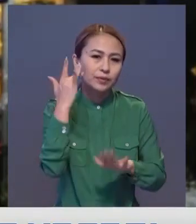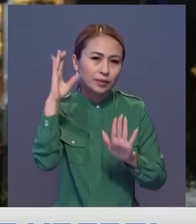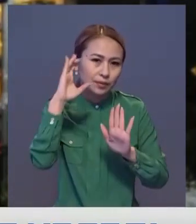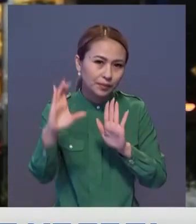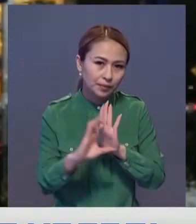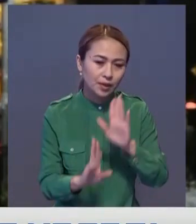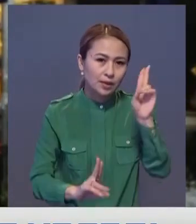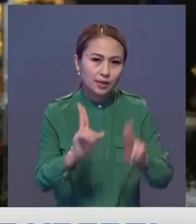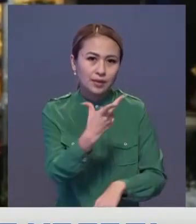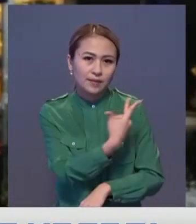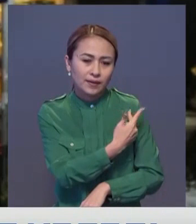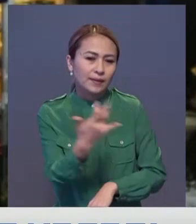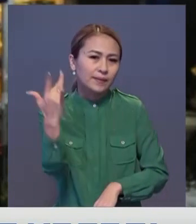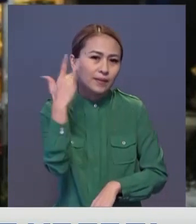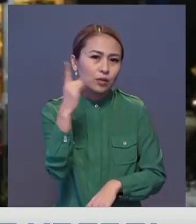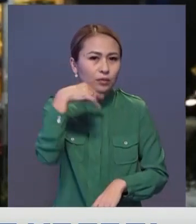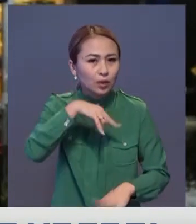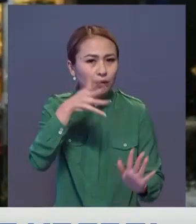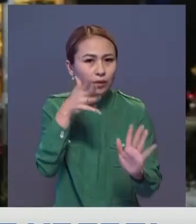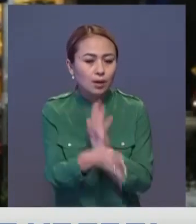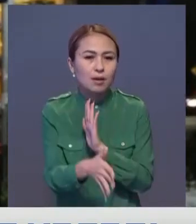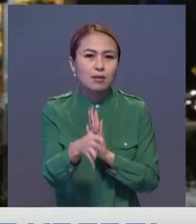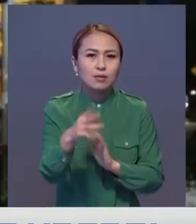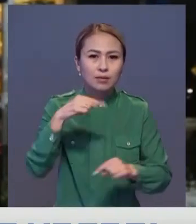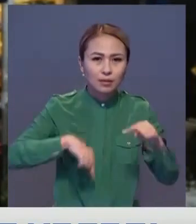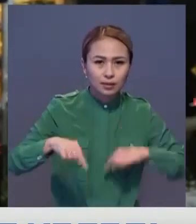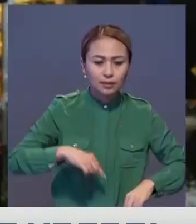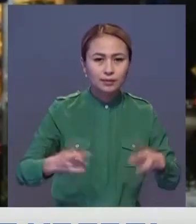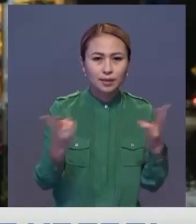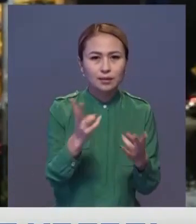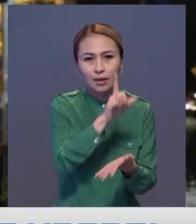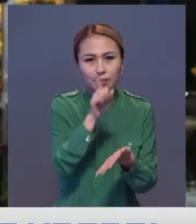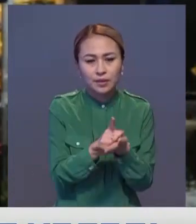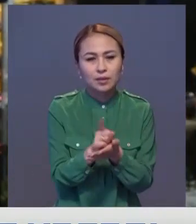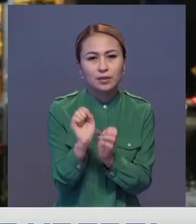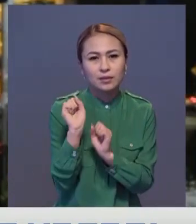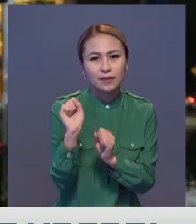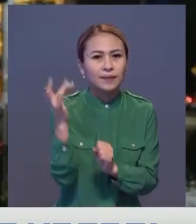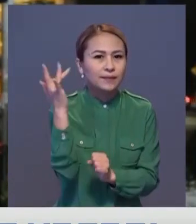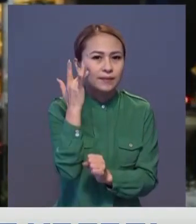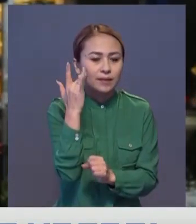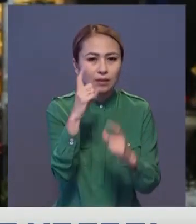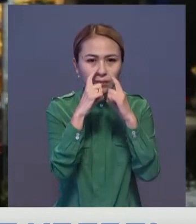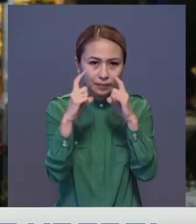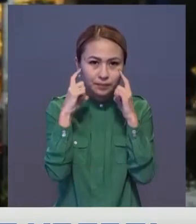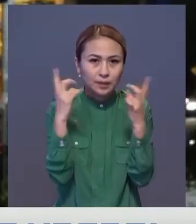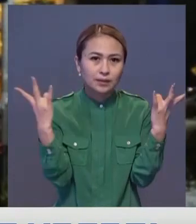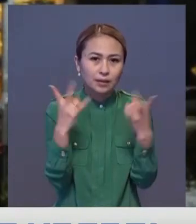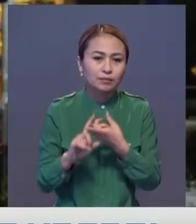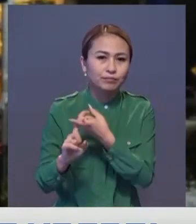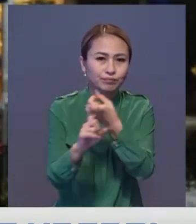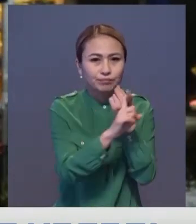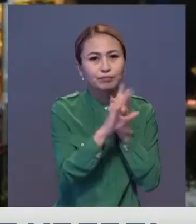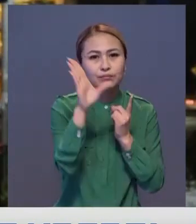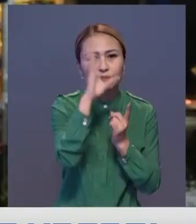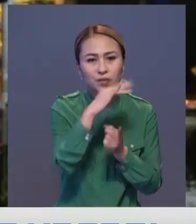Өйткені егілген вакцинаның күшіне ену үшін уақыт қажет. Яғни вакцина алған күннің өзінде вирусты басқаларға жұқтыру мүмкін деген